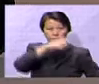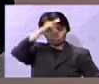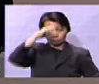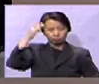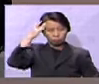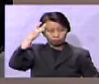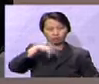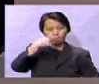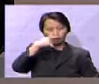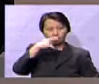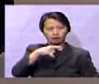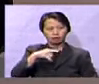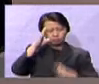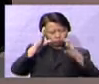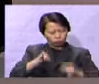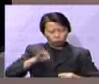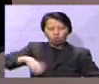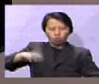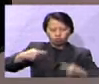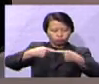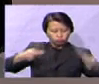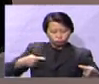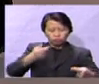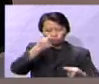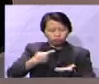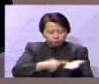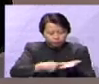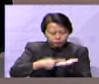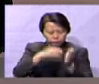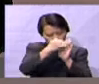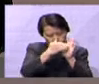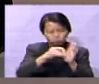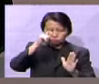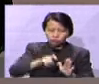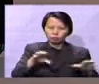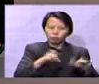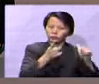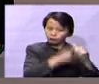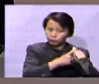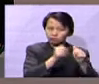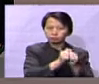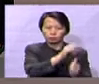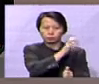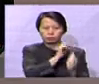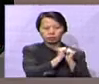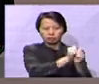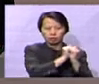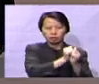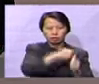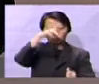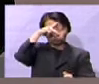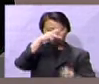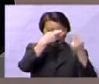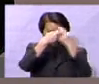Hussein berkata, keputusan belum diputuskan memandangkan perbincangan terperinci perlu diadakan dengan pengerusi bersama Putera Mahkota